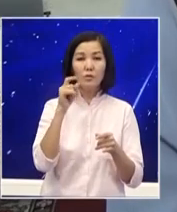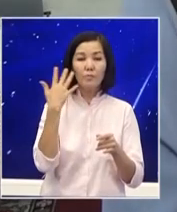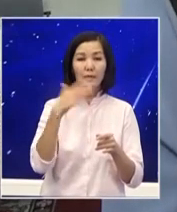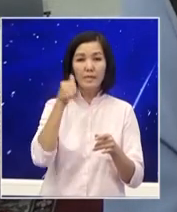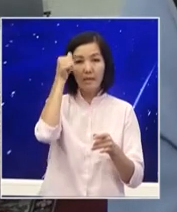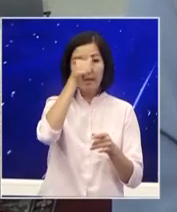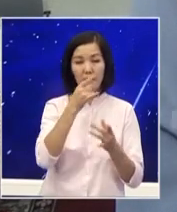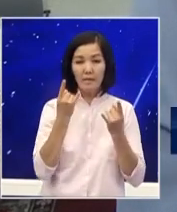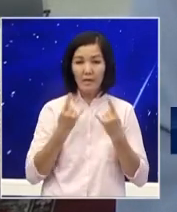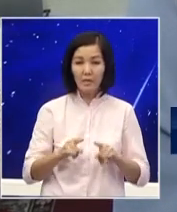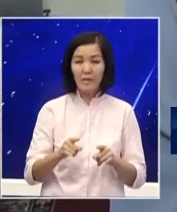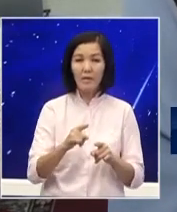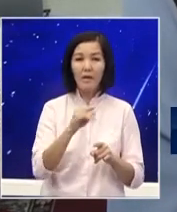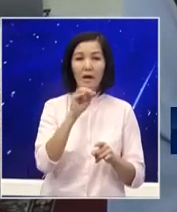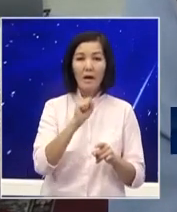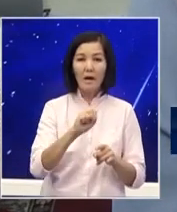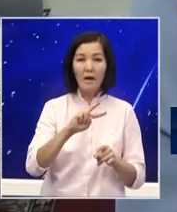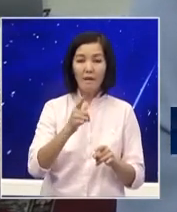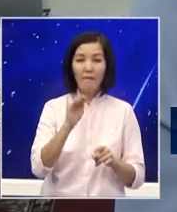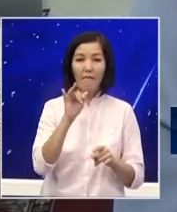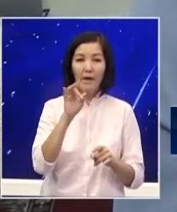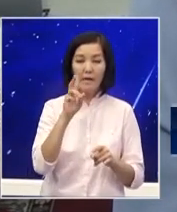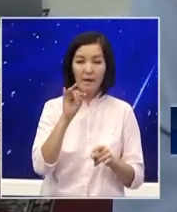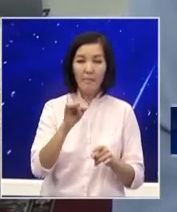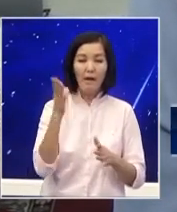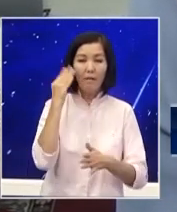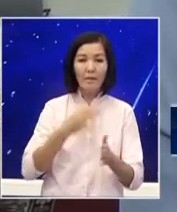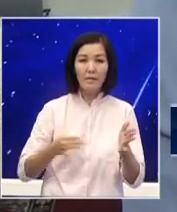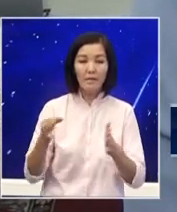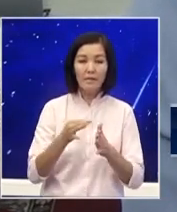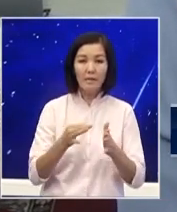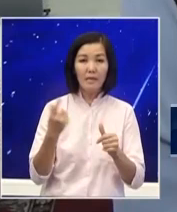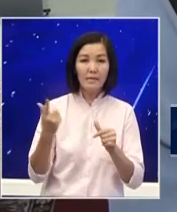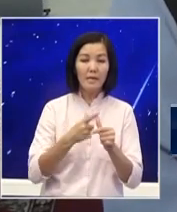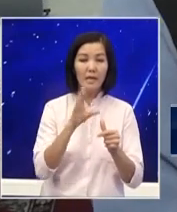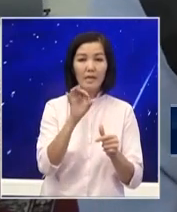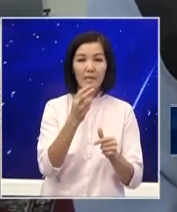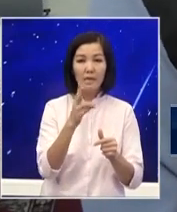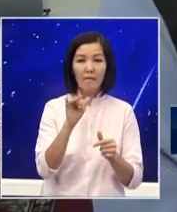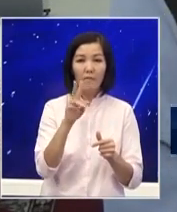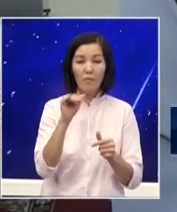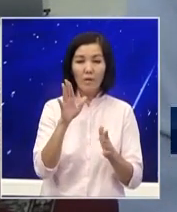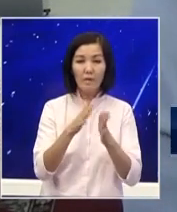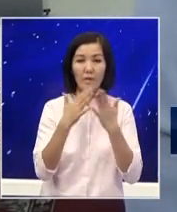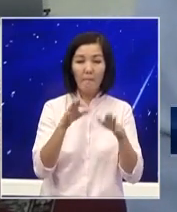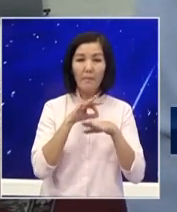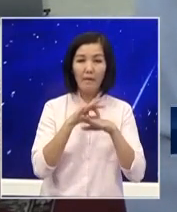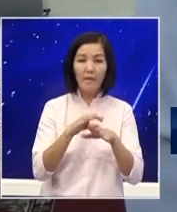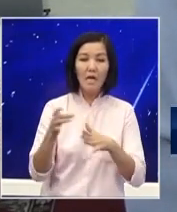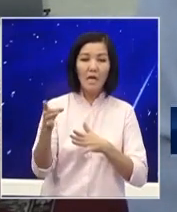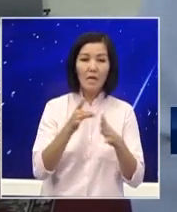дня рождения аль-фараби алматинская областная библиотека имеется кинси фури на правила на